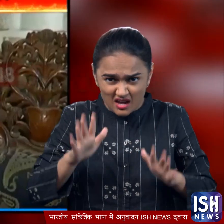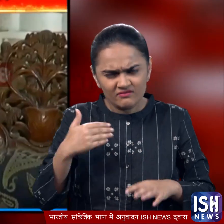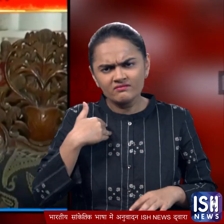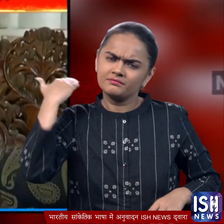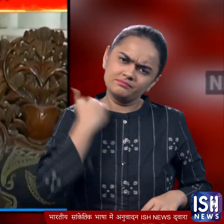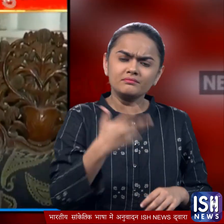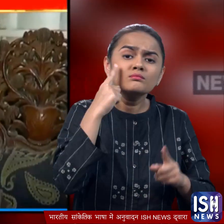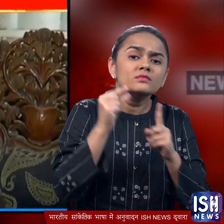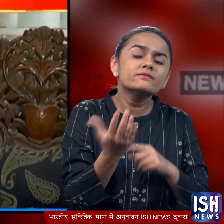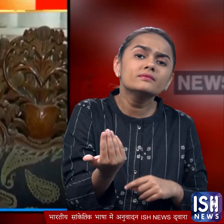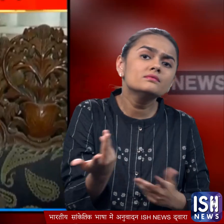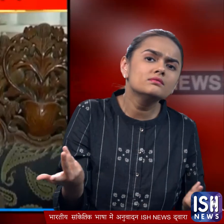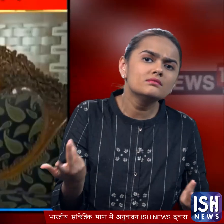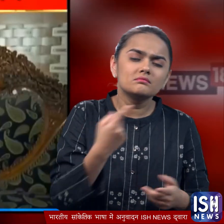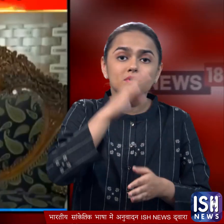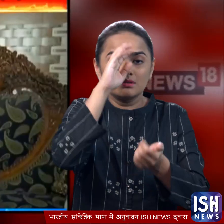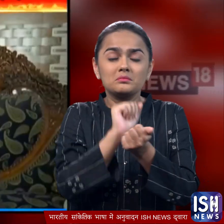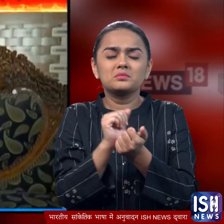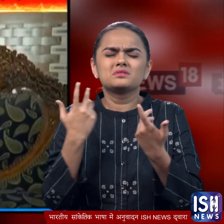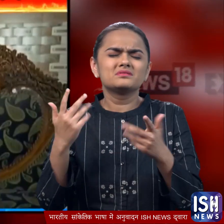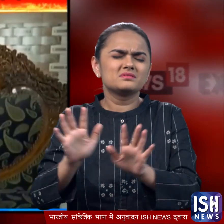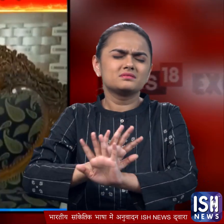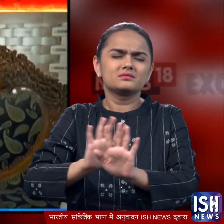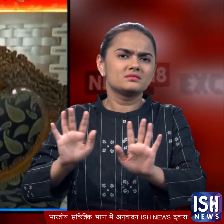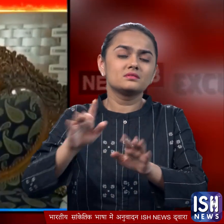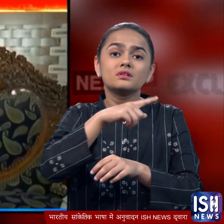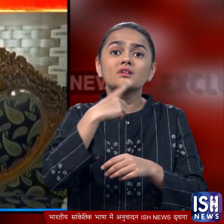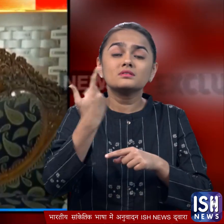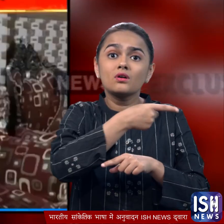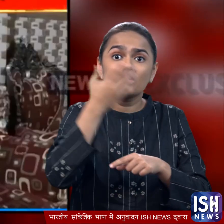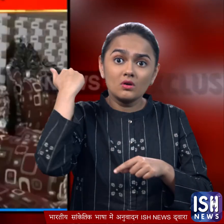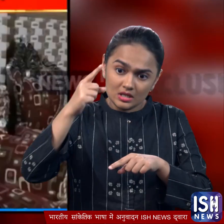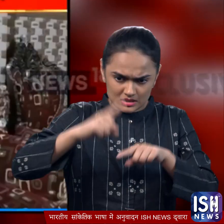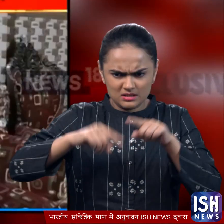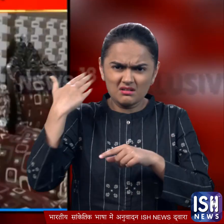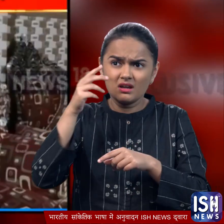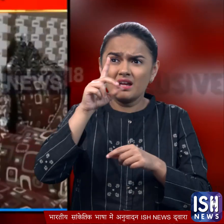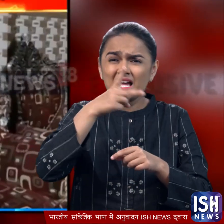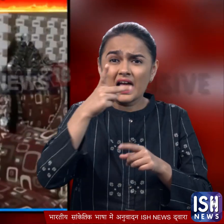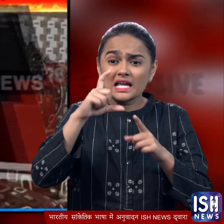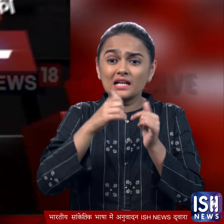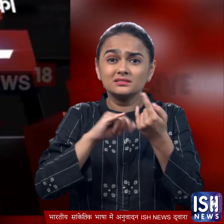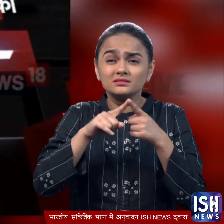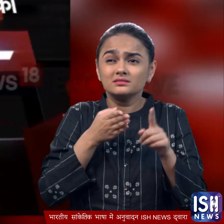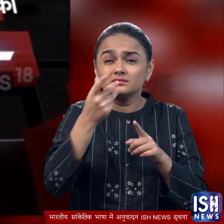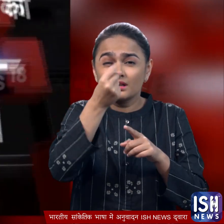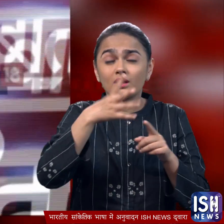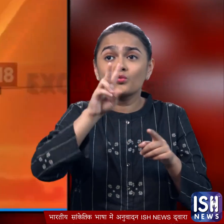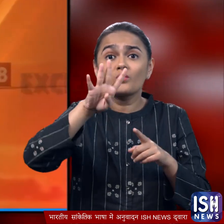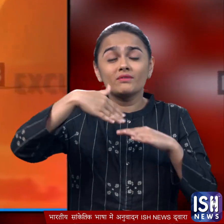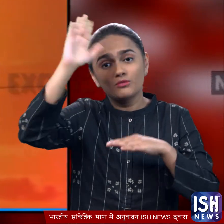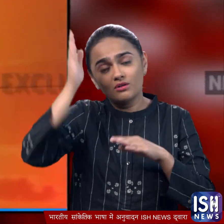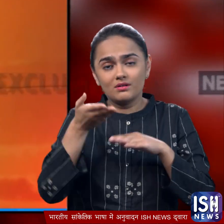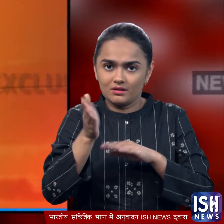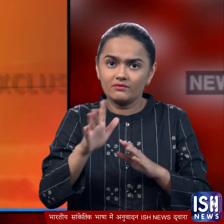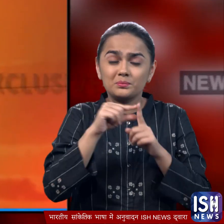हालांकि पुलिस उनकी इस दलील से इत्तेफाक नहीं रखती। पुलिस रिकॉर्ड के मुताबिक वो अब भी हिस्ट्री शीटर हैं और उन पर करीब 2 दर्जन मुकदमे दर्ज हैं। पंजाब के बाद